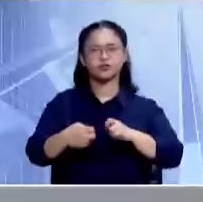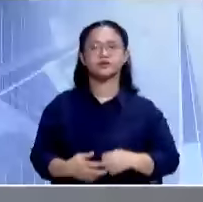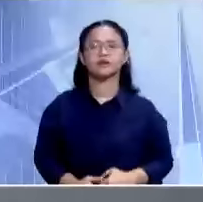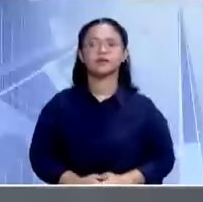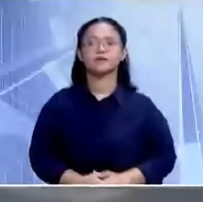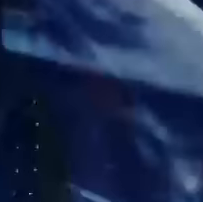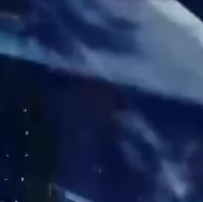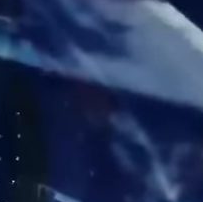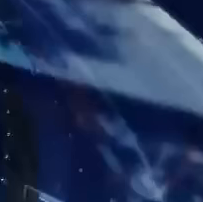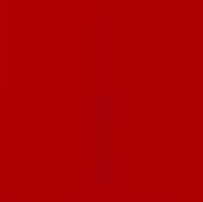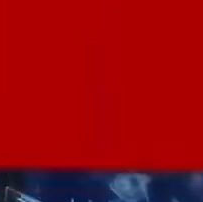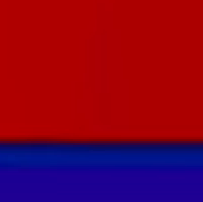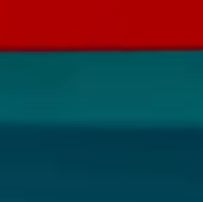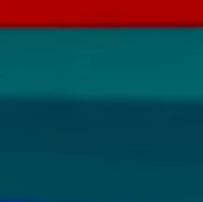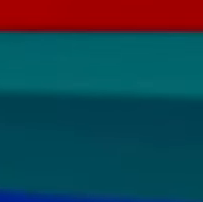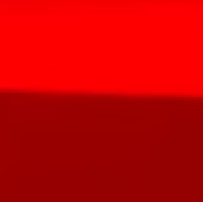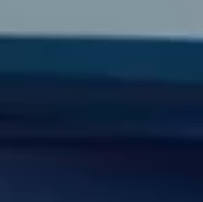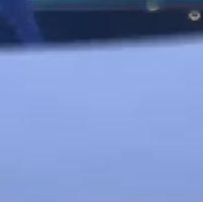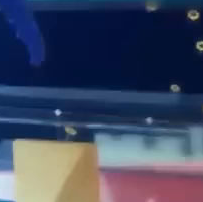melaporkan.